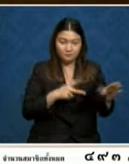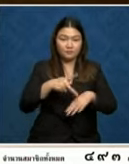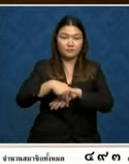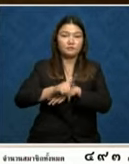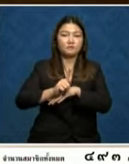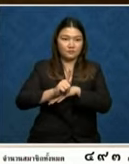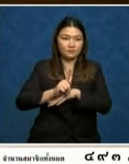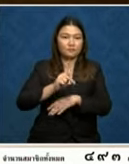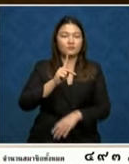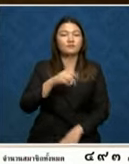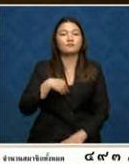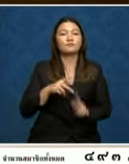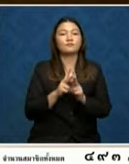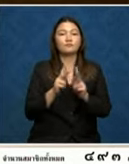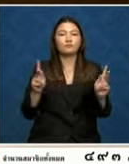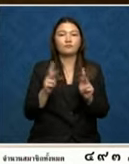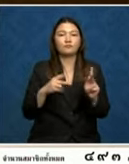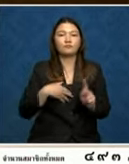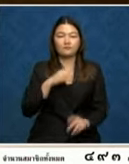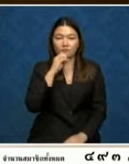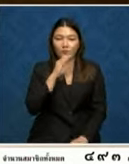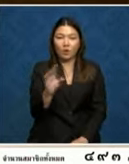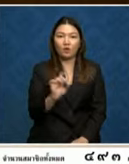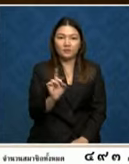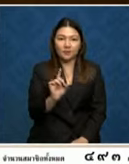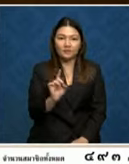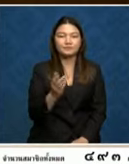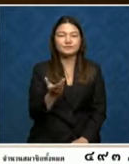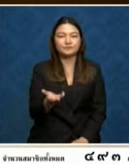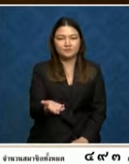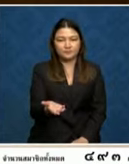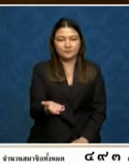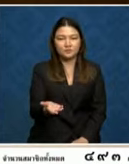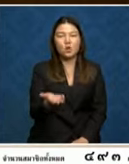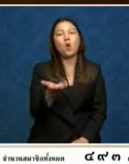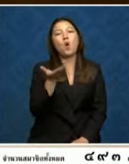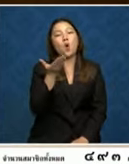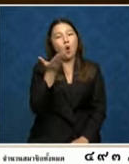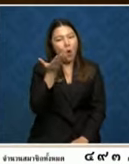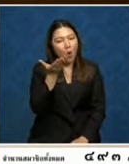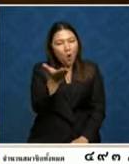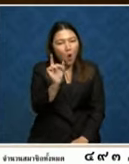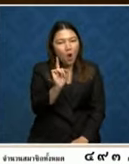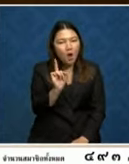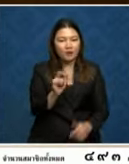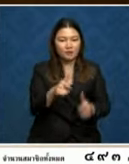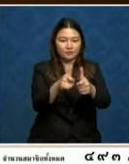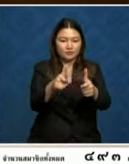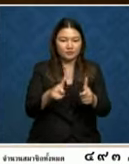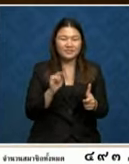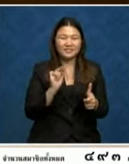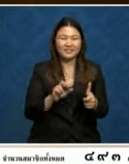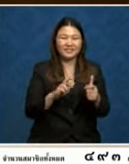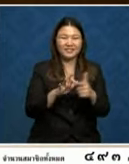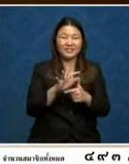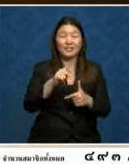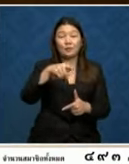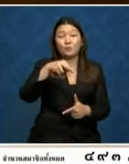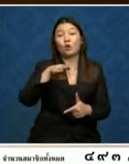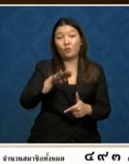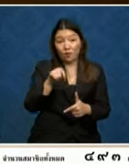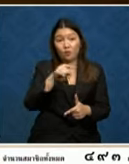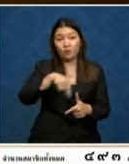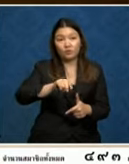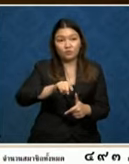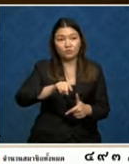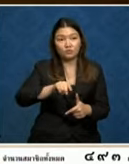ะขมธิการ ได้เสนอขอถอนรายงานการพิยนาร่างพมียัตร